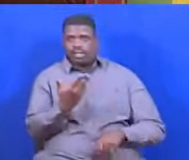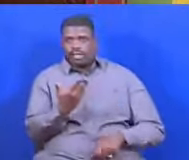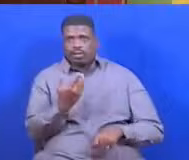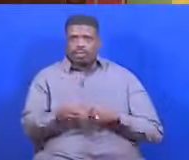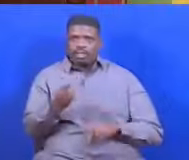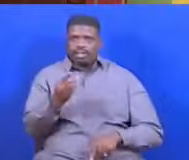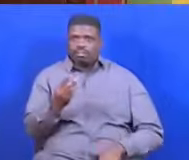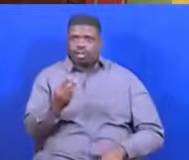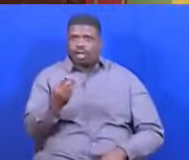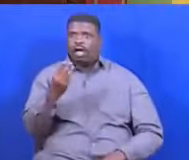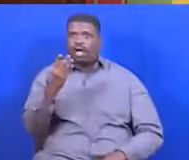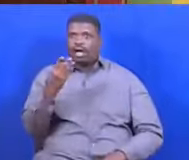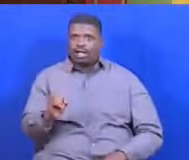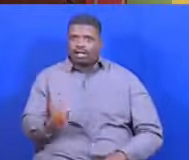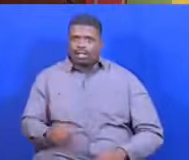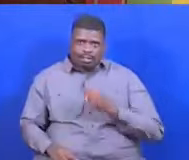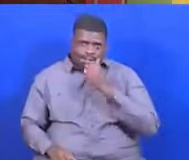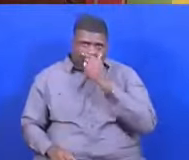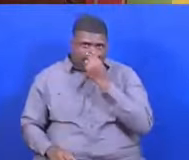1,365,340.